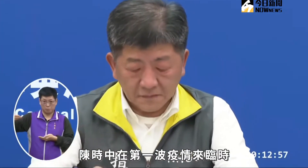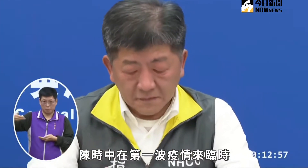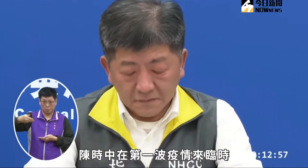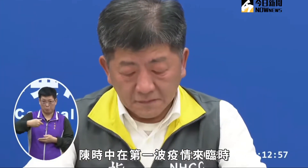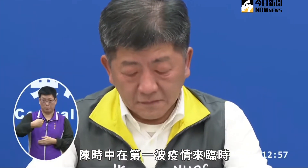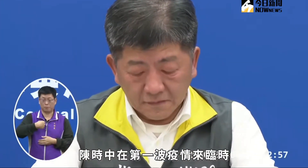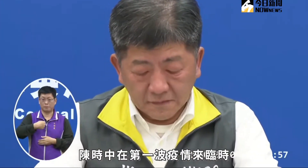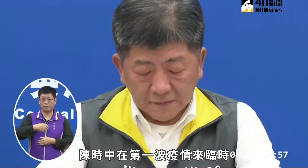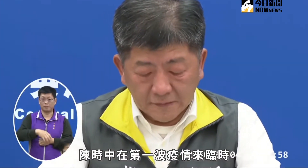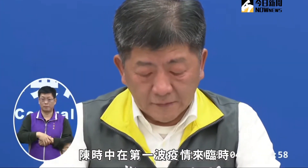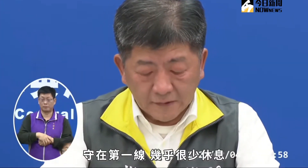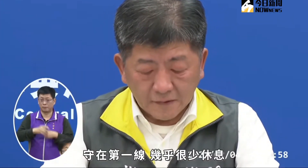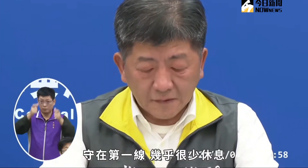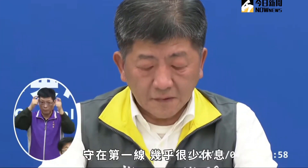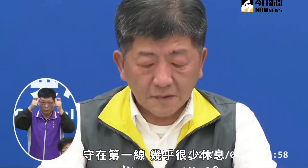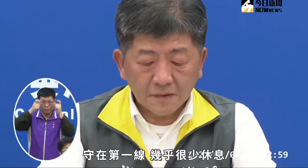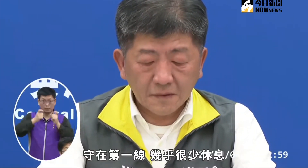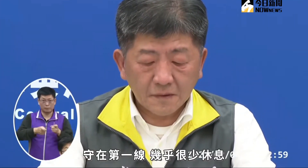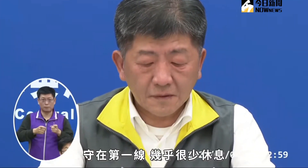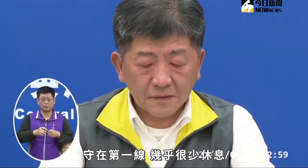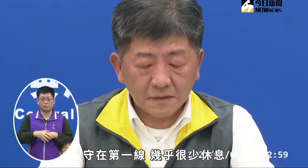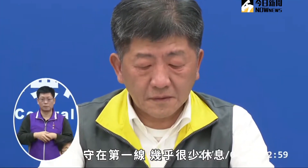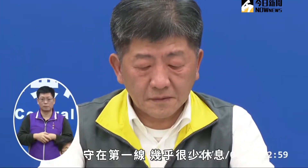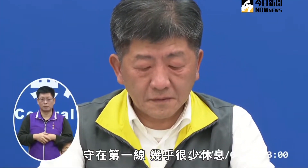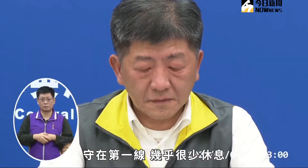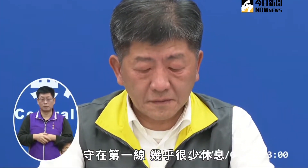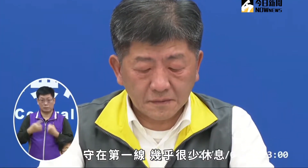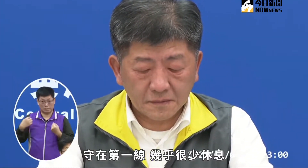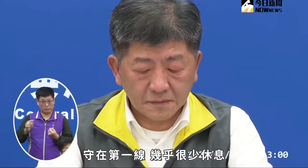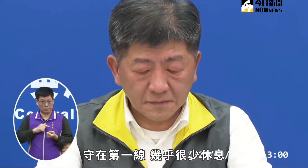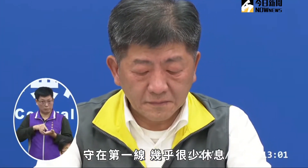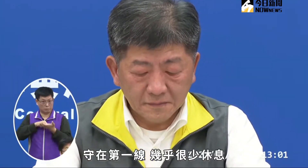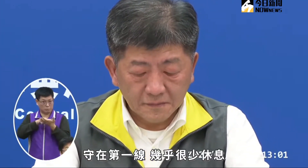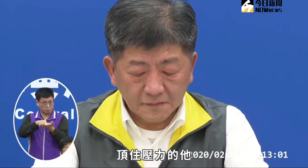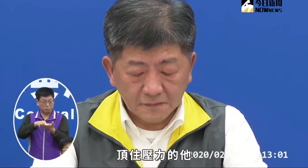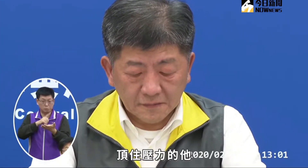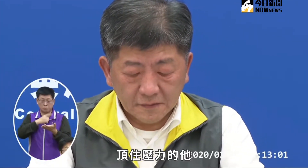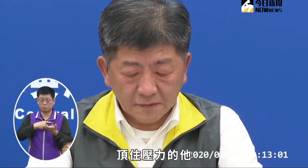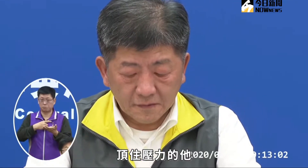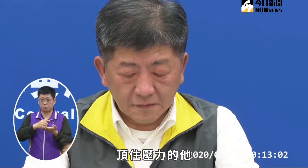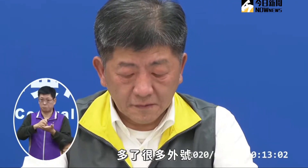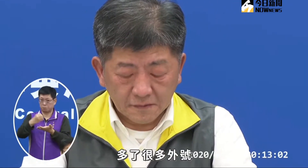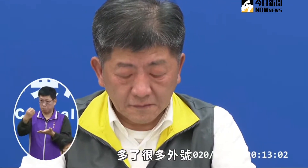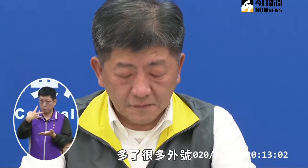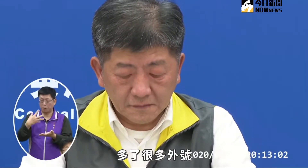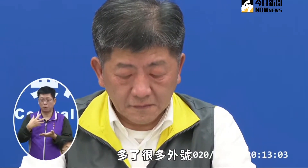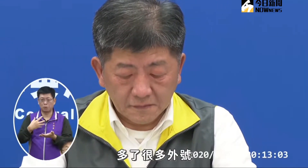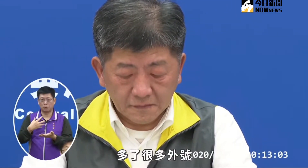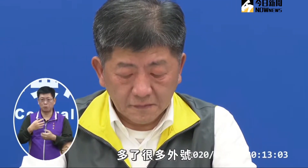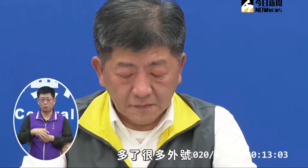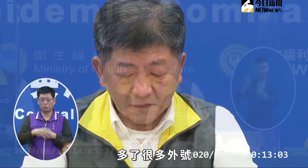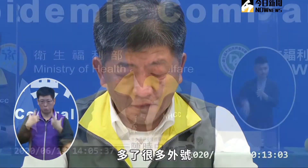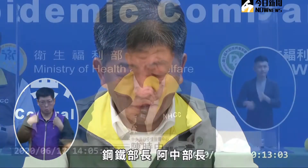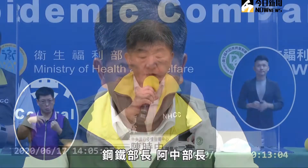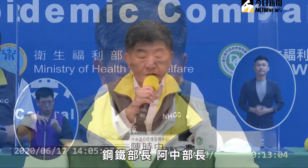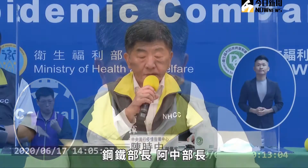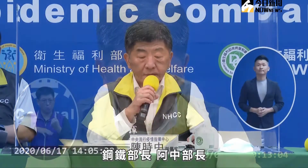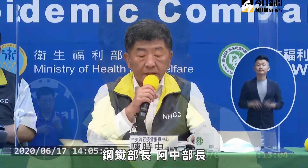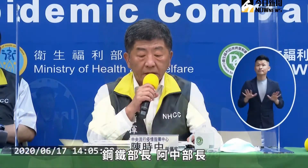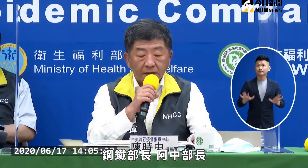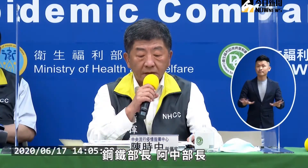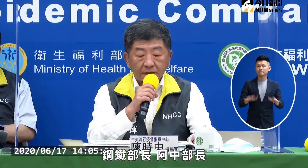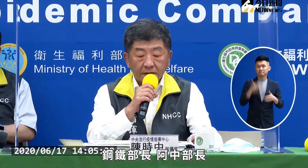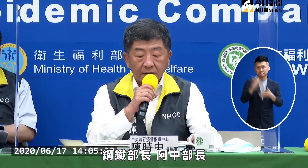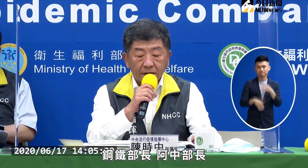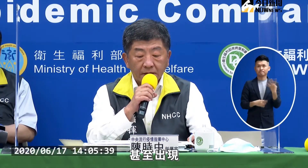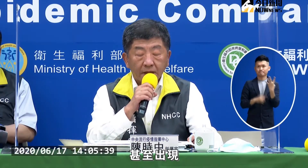第一波疫情来临时，守在第一线，几乎很少休息。顶住压力的他，多了很多外号：钢铁部